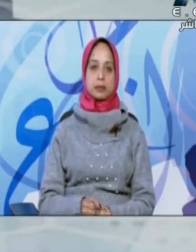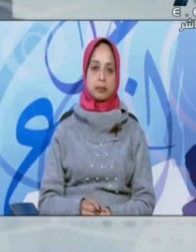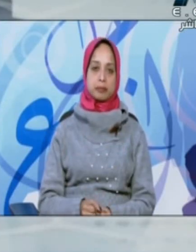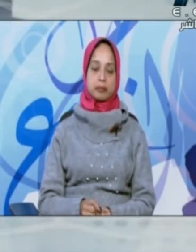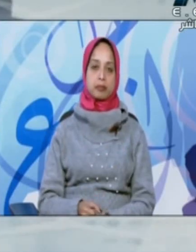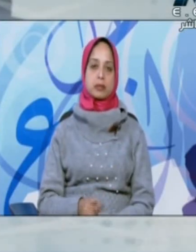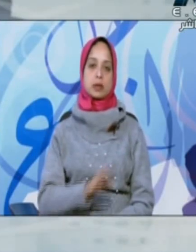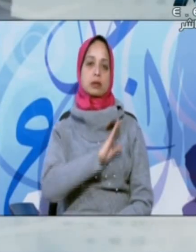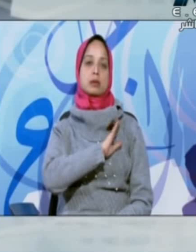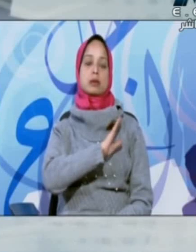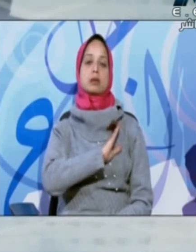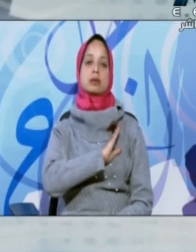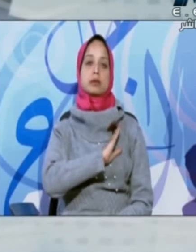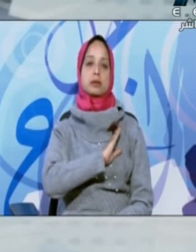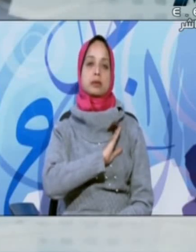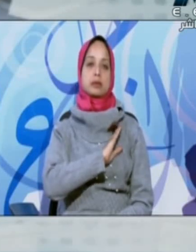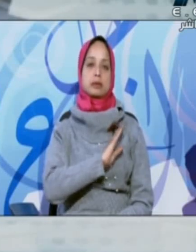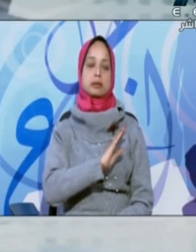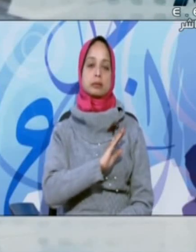الجيش